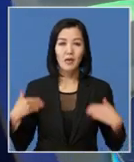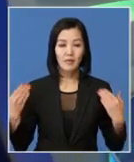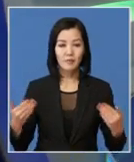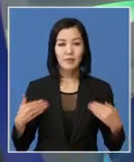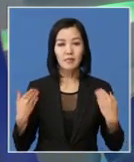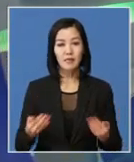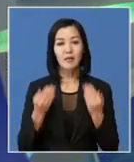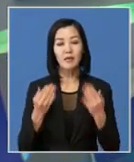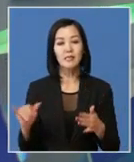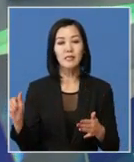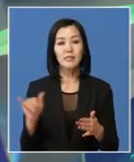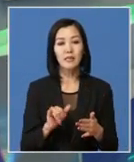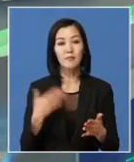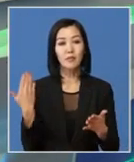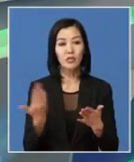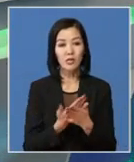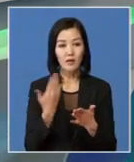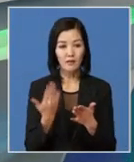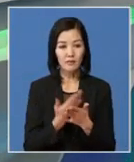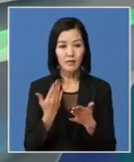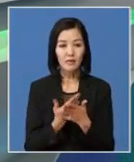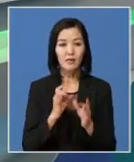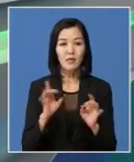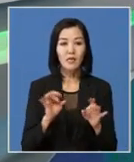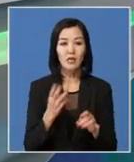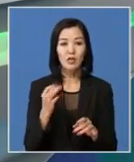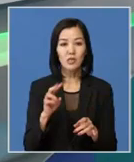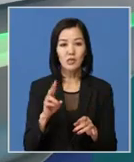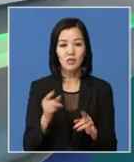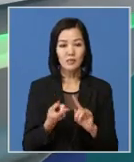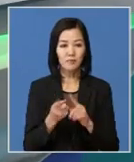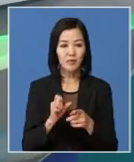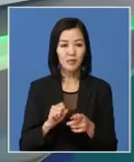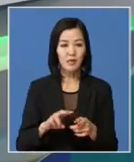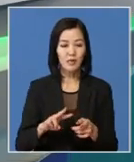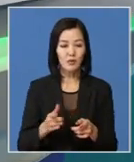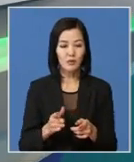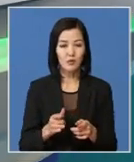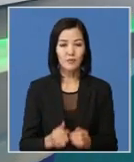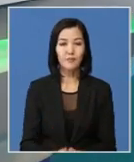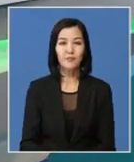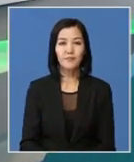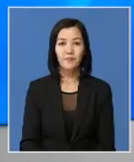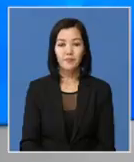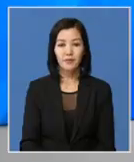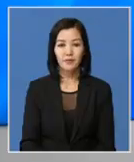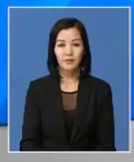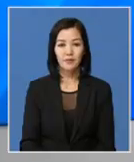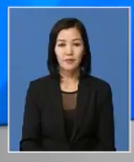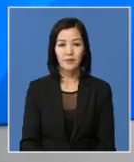Ассаламу алейкум, ардақты ағайын, жетсу арнасында жаңалықтар топтамасы, студияда Шыңғыс Қалиден, сурда аудармада Айгүл Жұмашқызы.